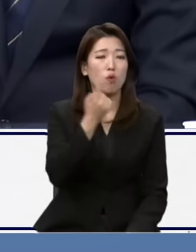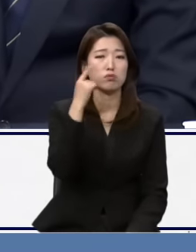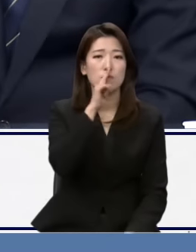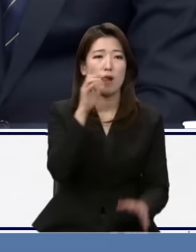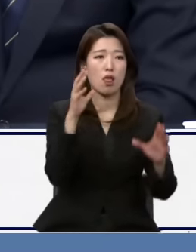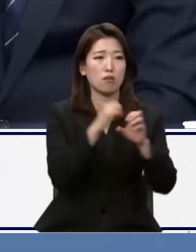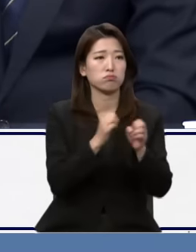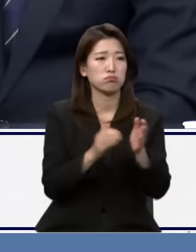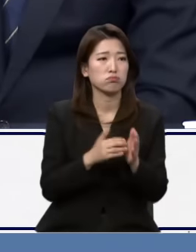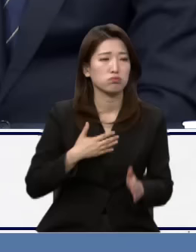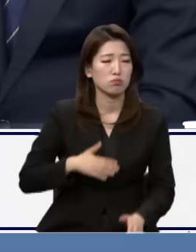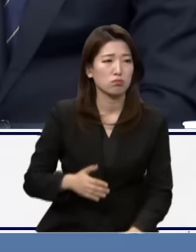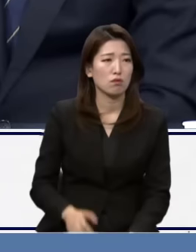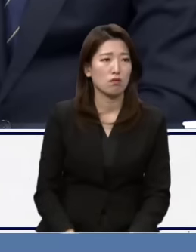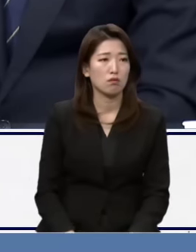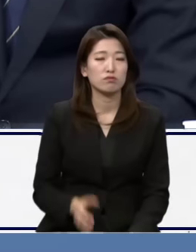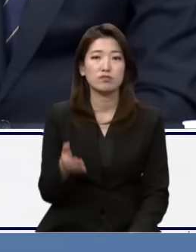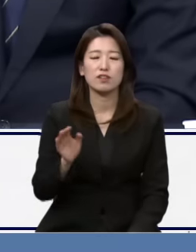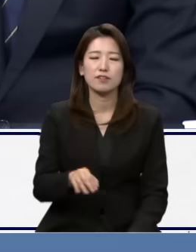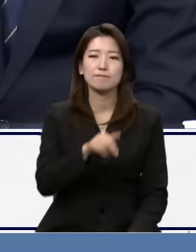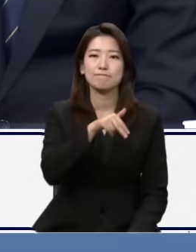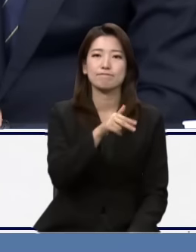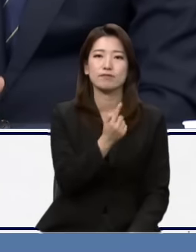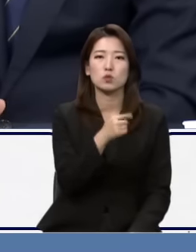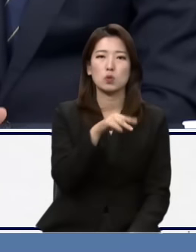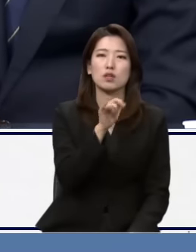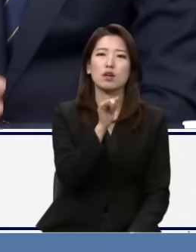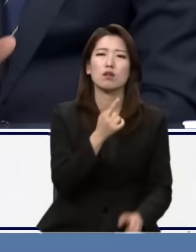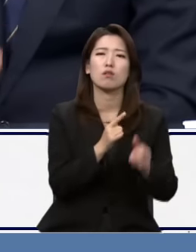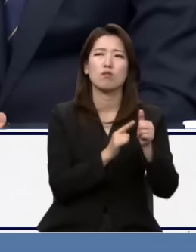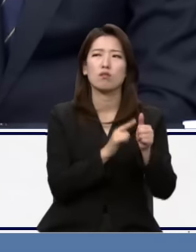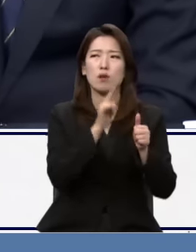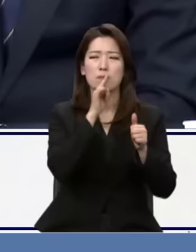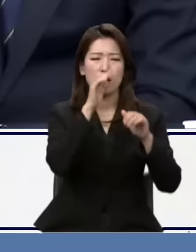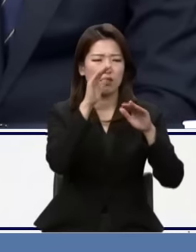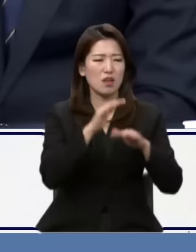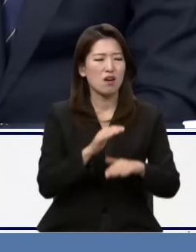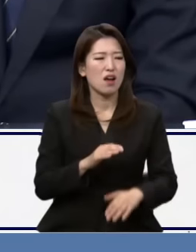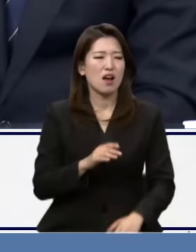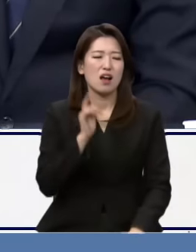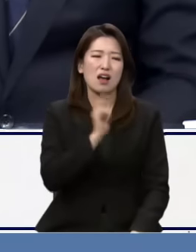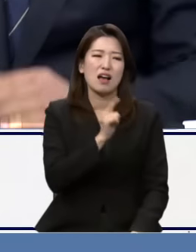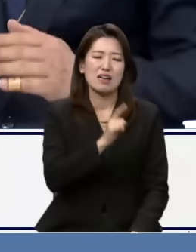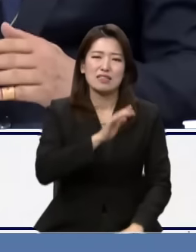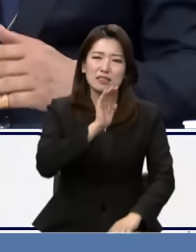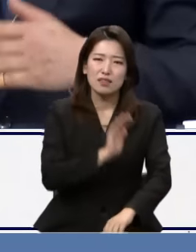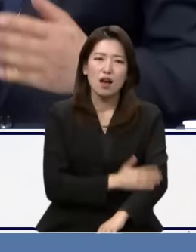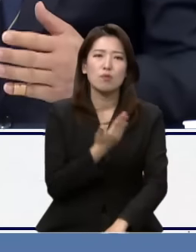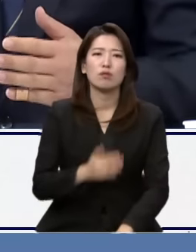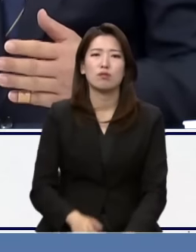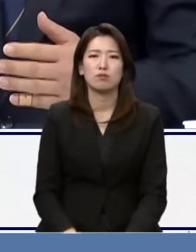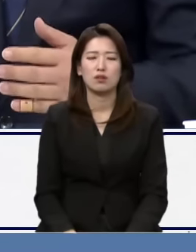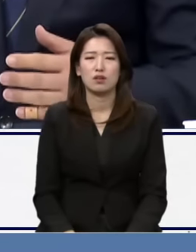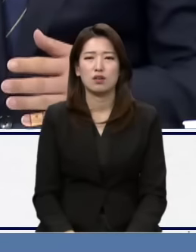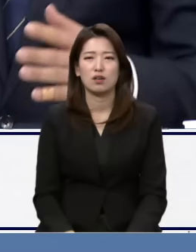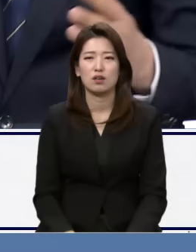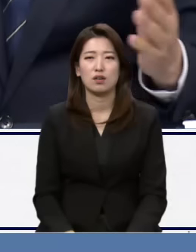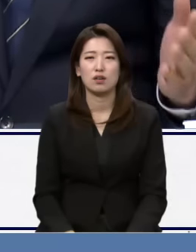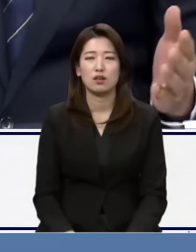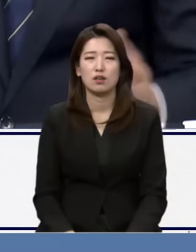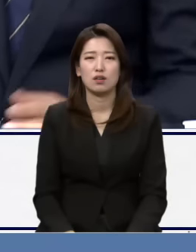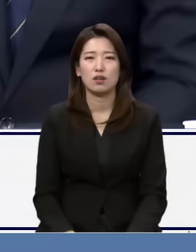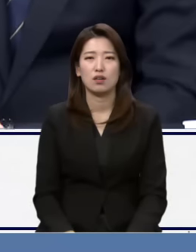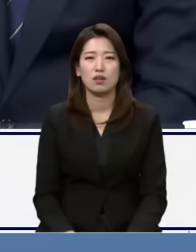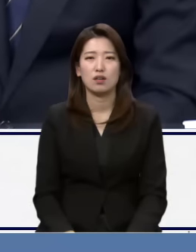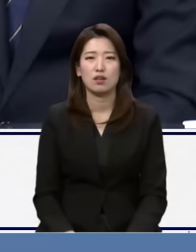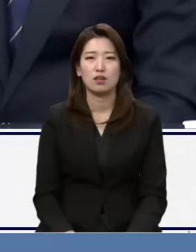조상호 그 변호사의 그 발언도 저는 매우 부적절했다고 봅니다 당연히 지금이 문제가 이 선거